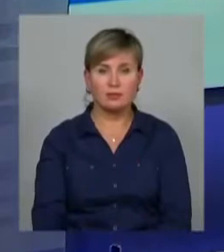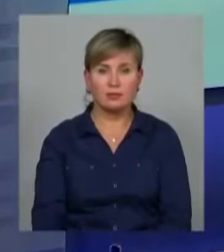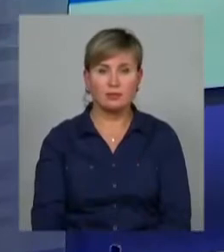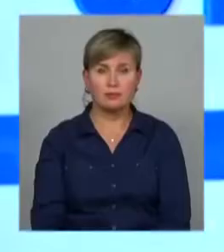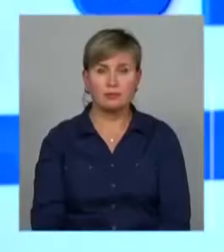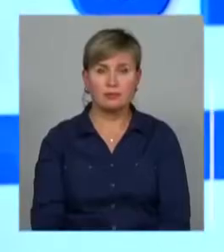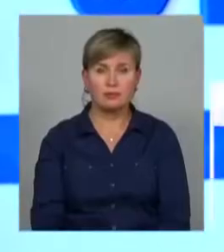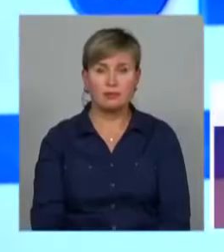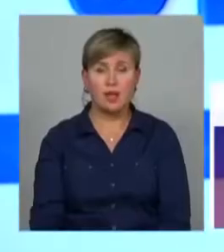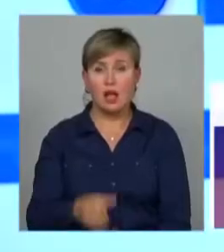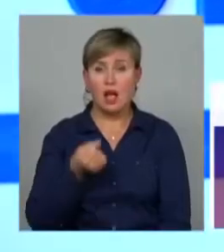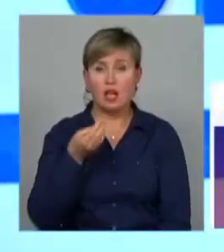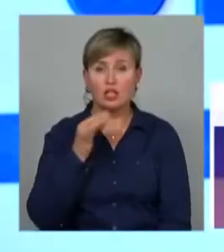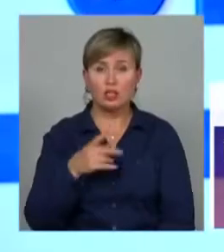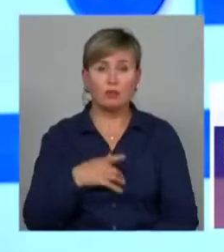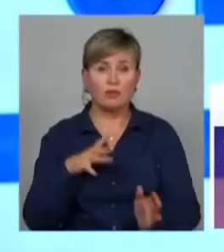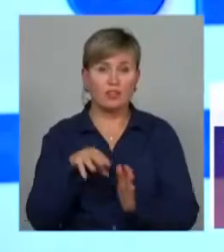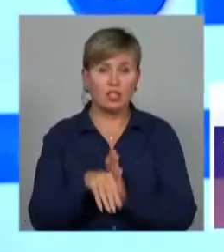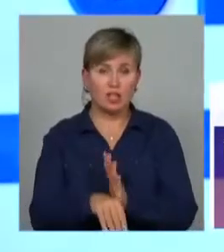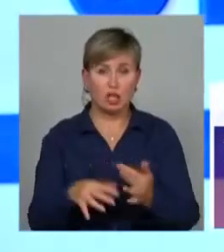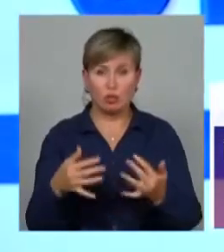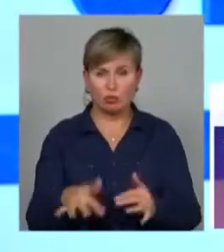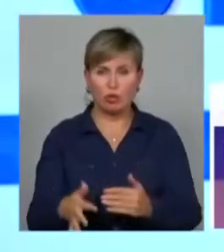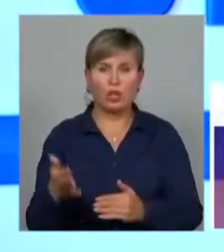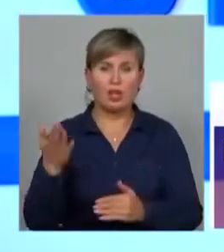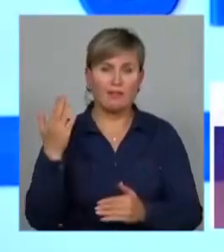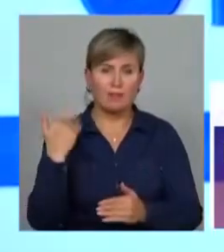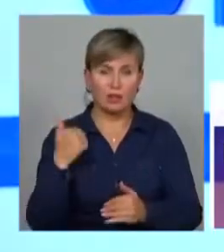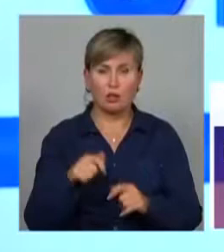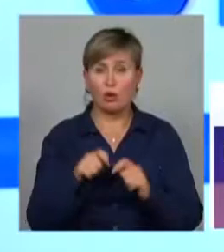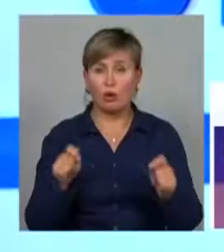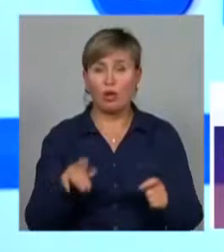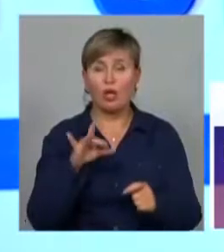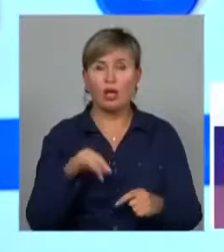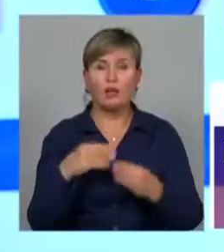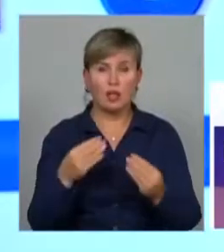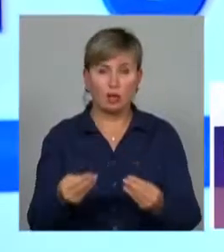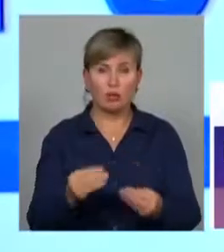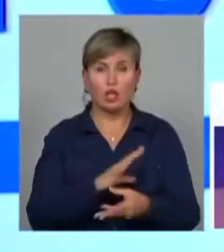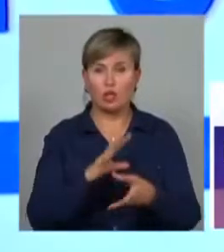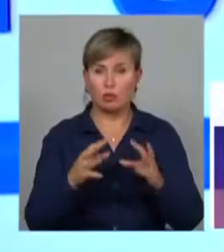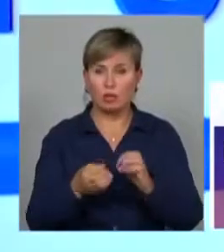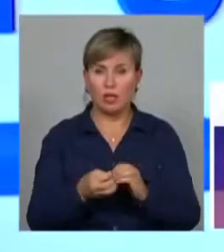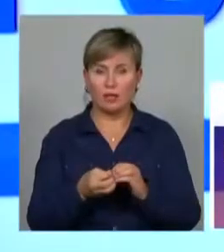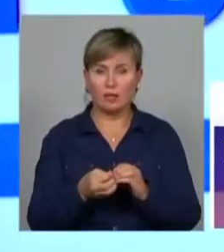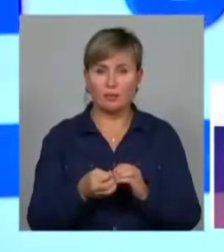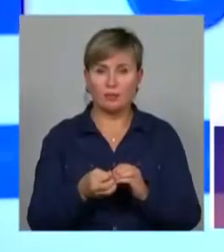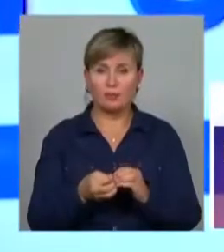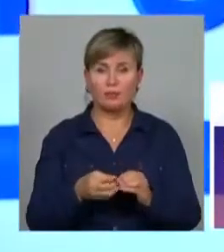«Ашек» мы внедрили уже достаточно давно, и он дает свои плоды. Вот. То, что